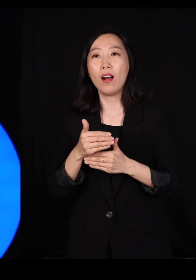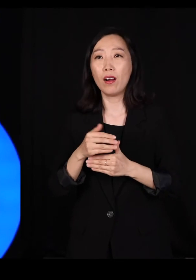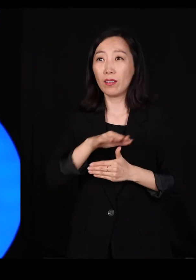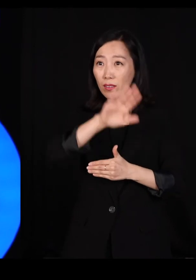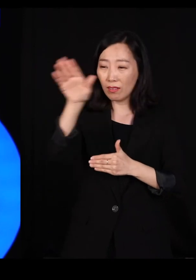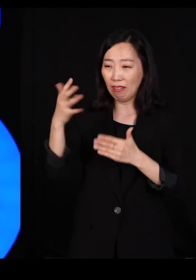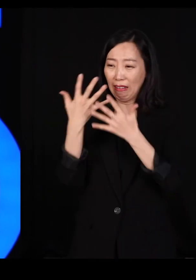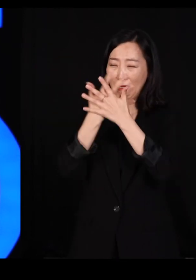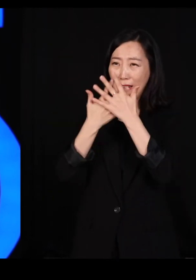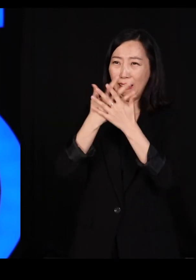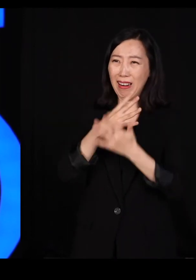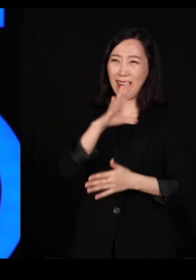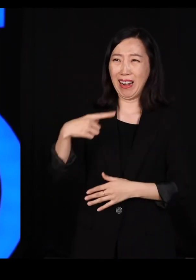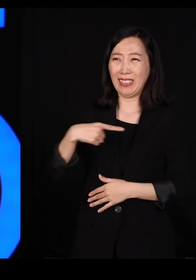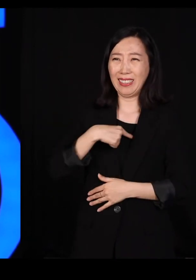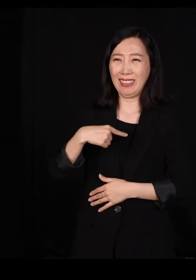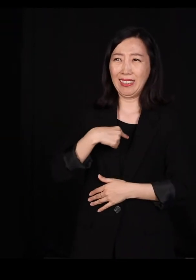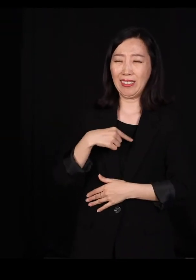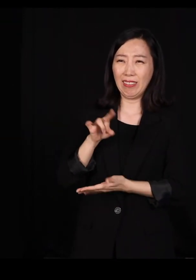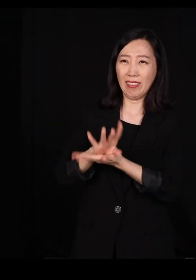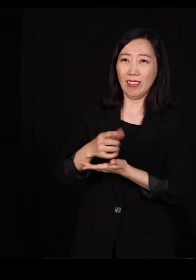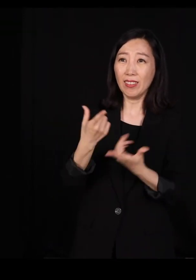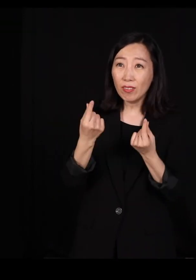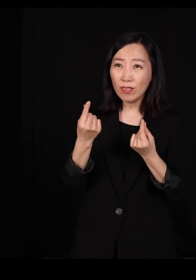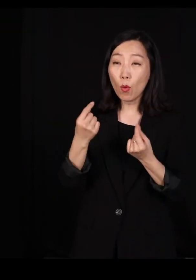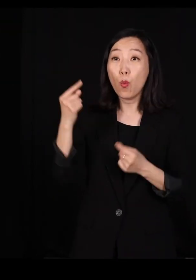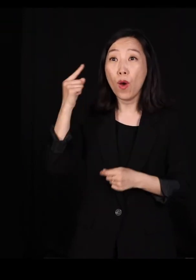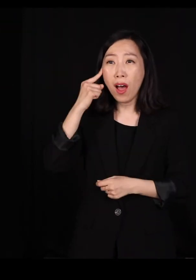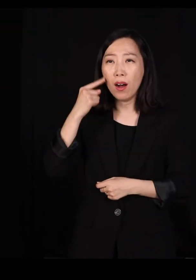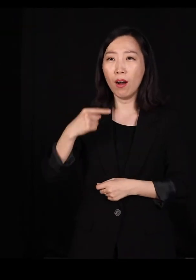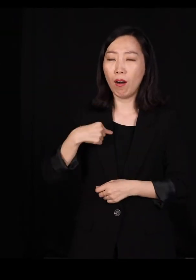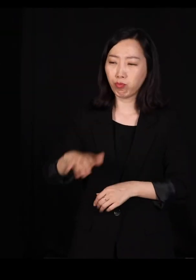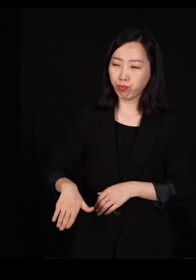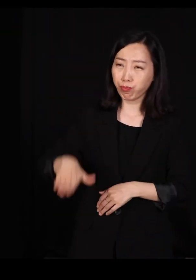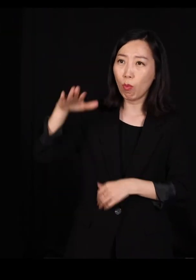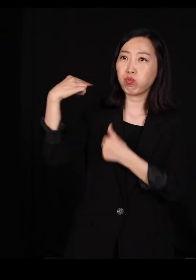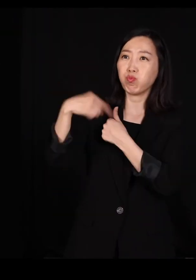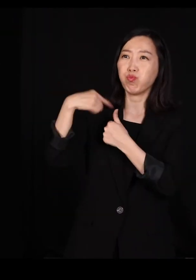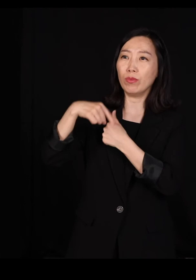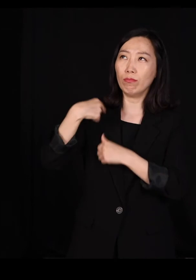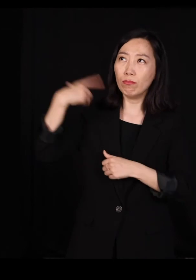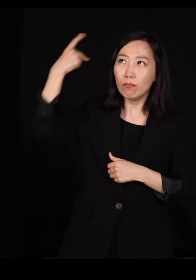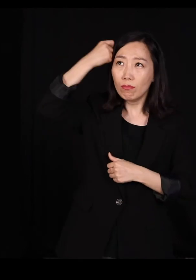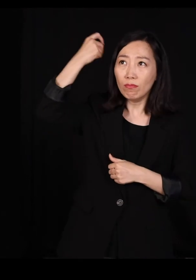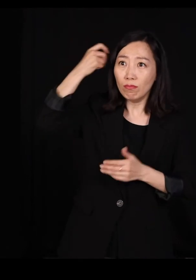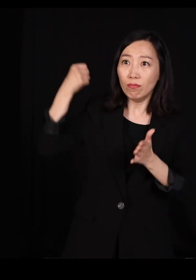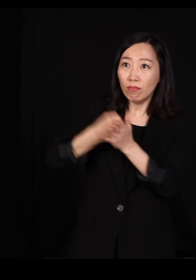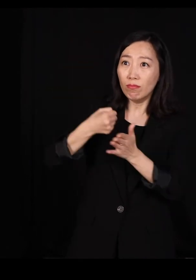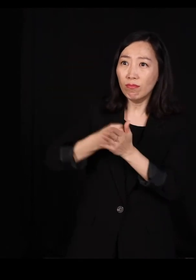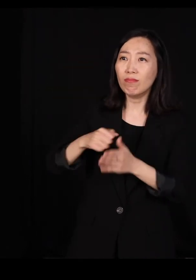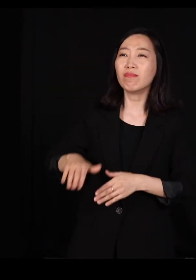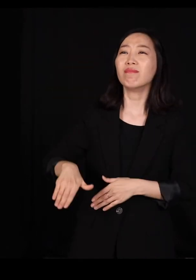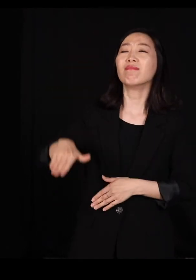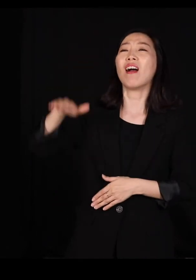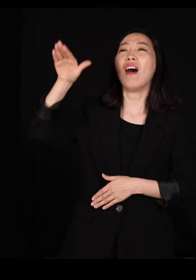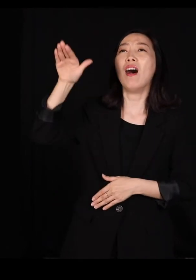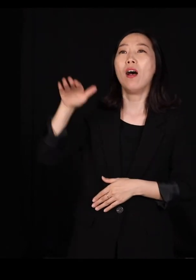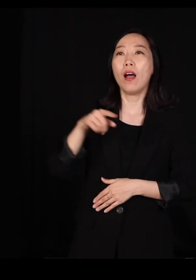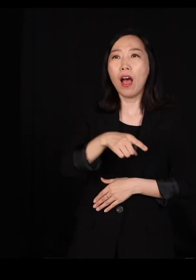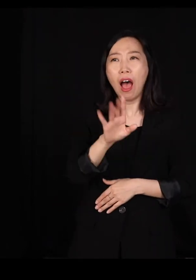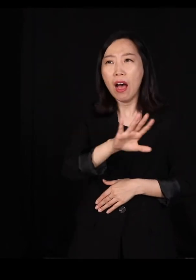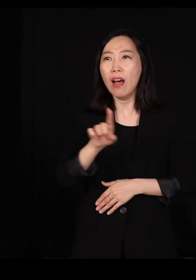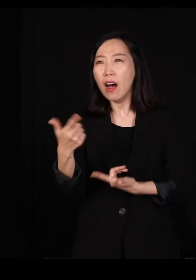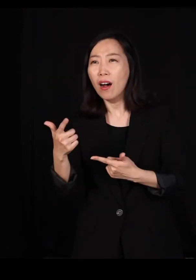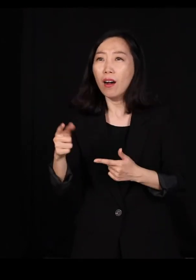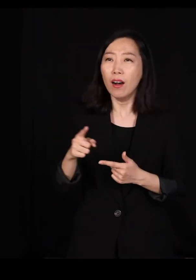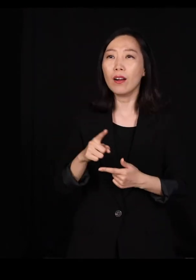애매함을 싫어합니다. 왜 그럴까요? 음 우리가 받은 교육 자체가 워낙 정답을 강요합니다. 이것 아니면 저것. 음